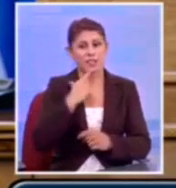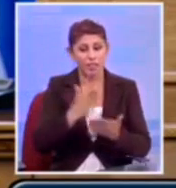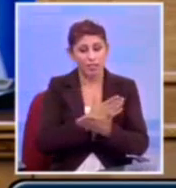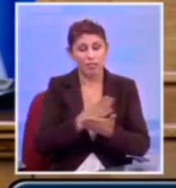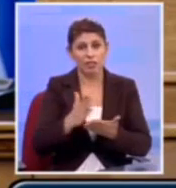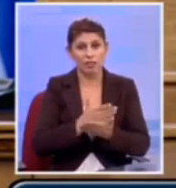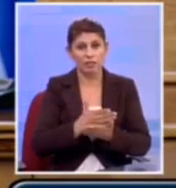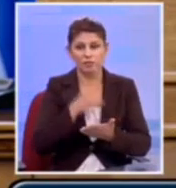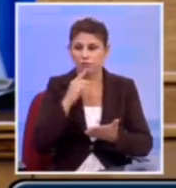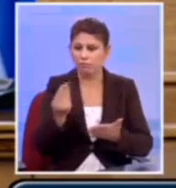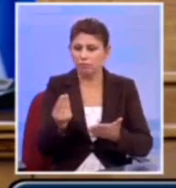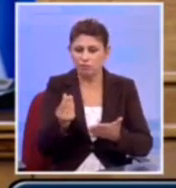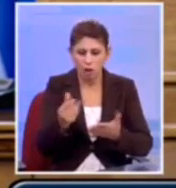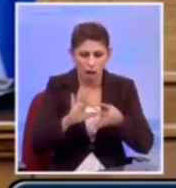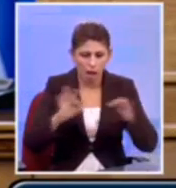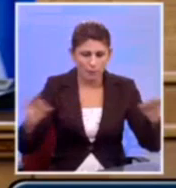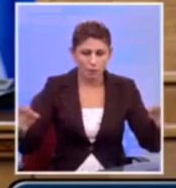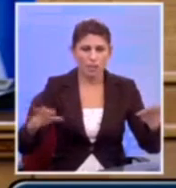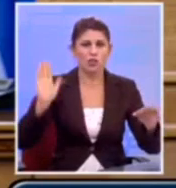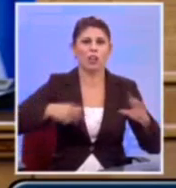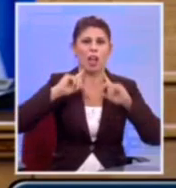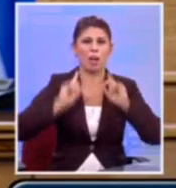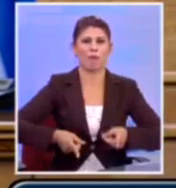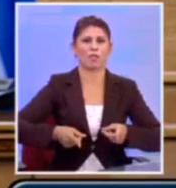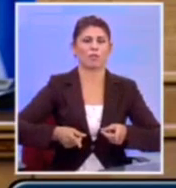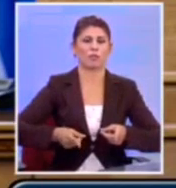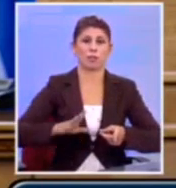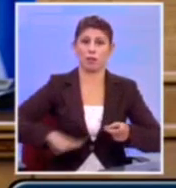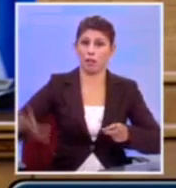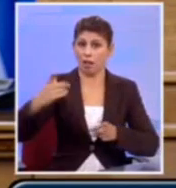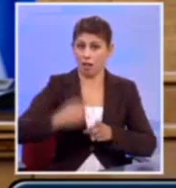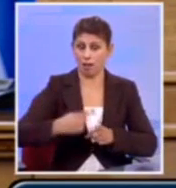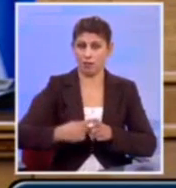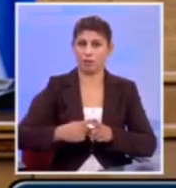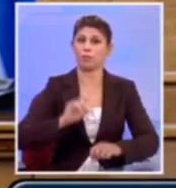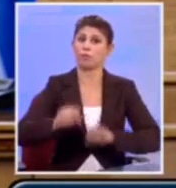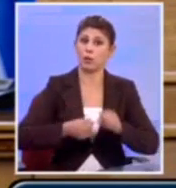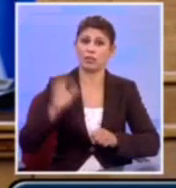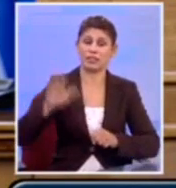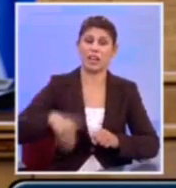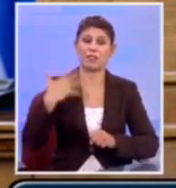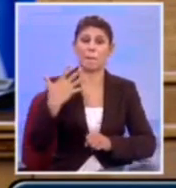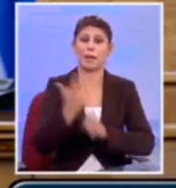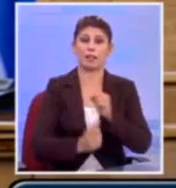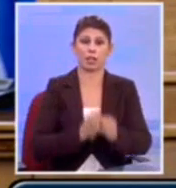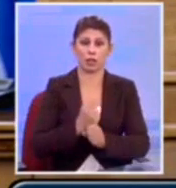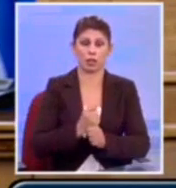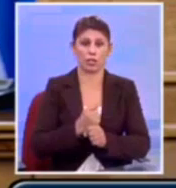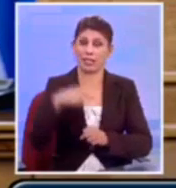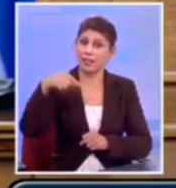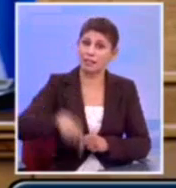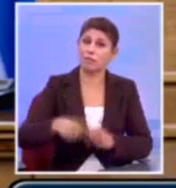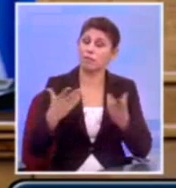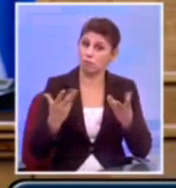διαχωρίζει, κοσκινίζει και τελικά αποφασίζει. Ένας λαός που επιχειρούν τα τελευταία 5 χρόνια και σήμερα